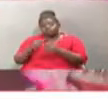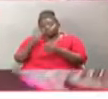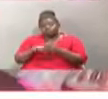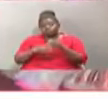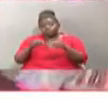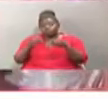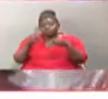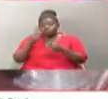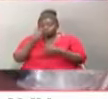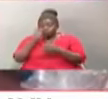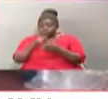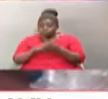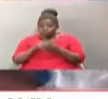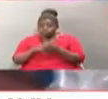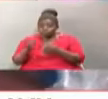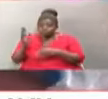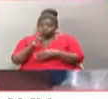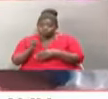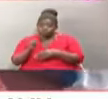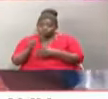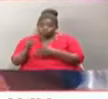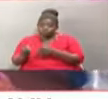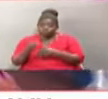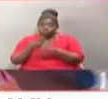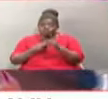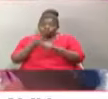mulimu omuceere, sukaali, emigaati, soda n'ebirala